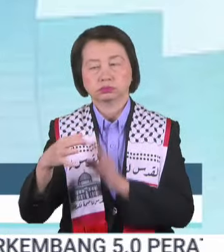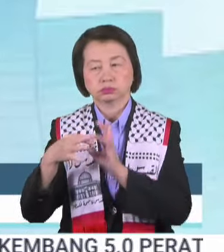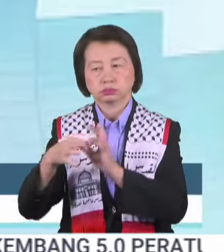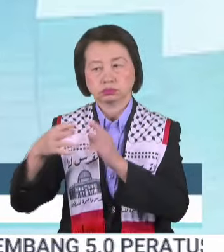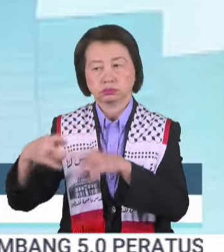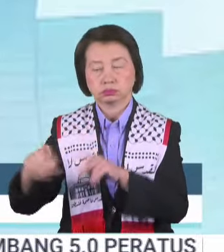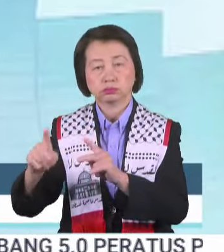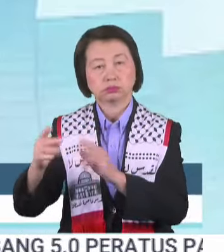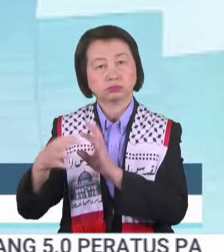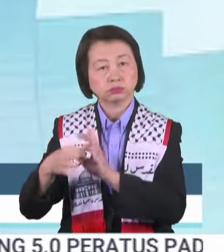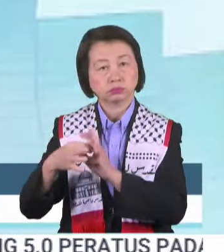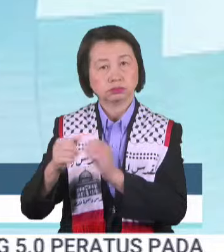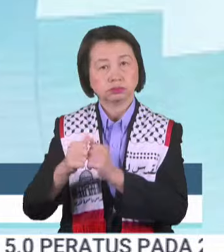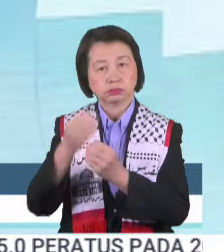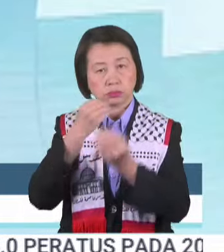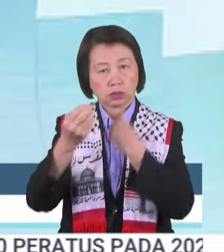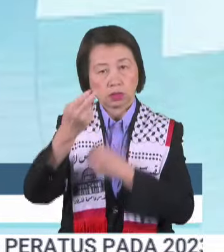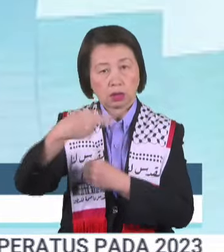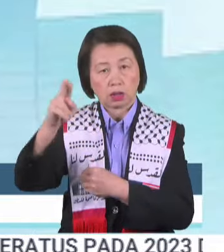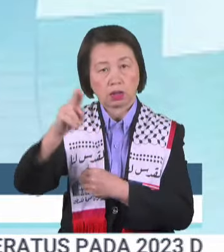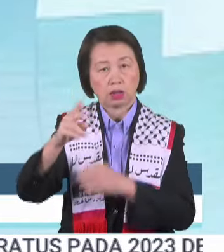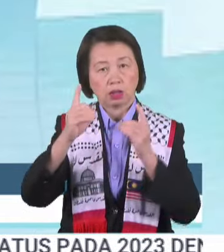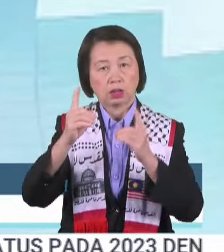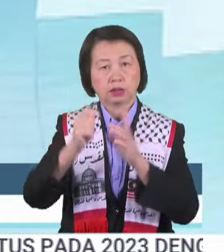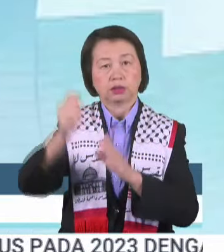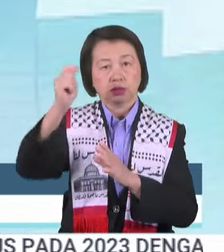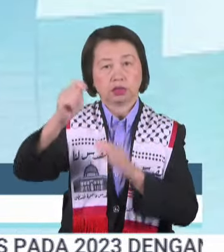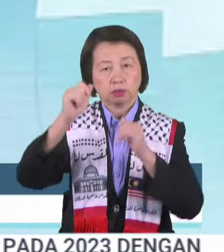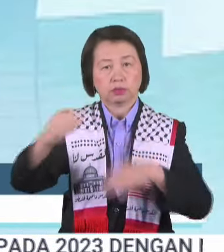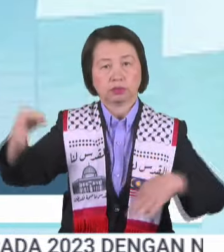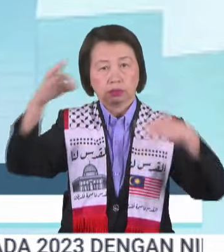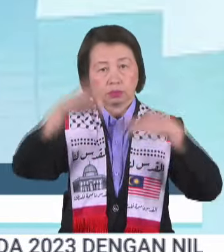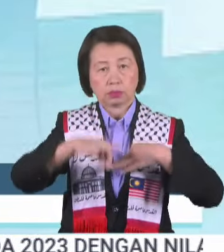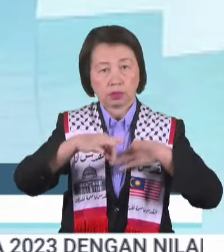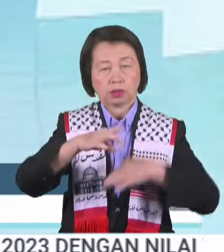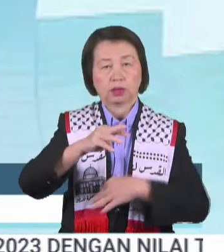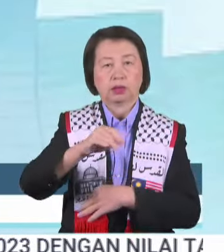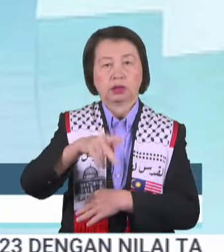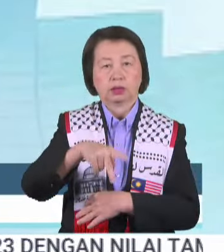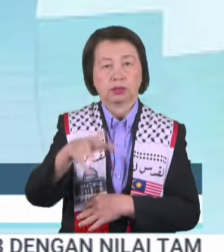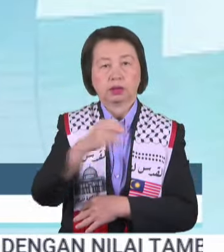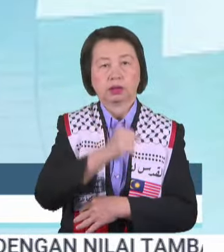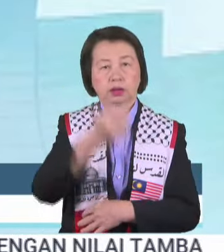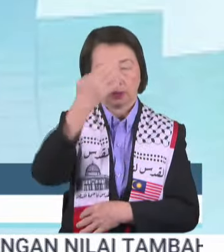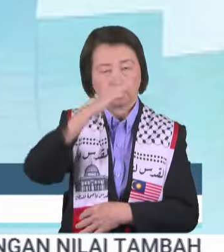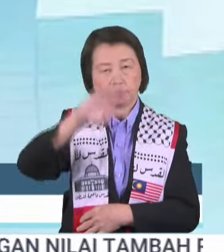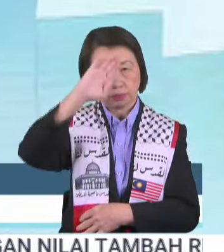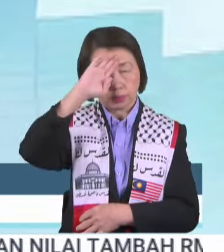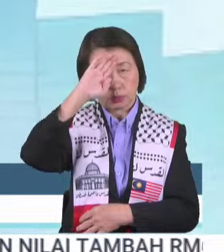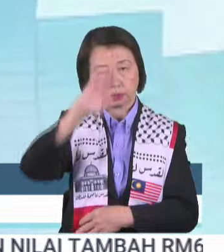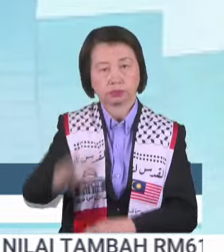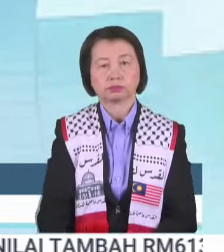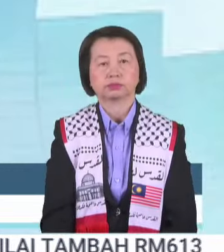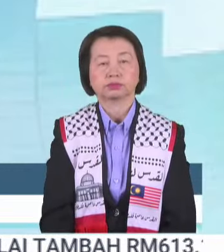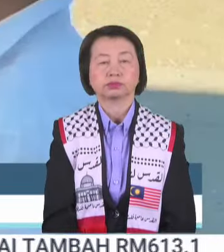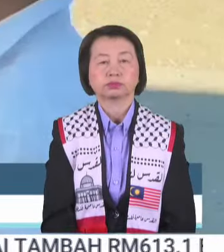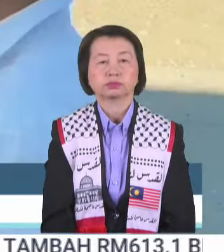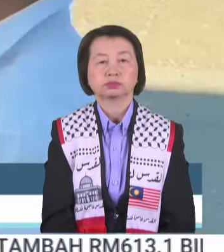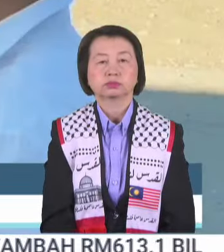khususnya dalam bidang makanan halal dan pendidikan tinggi yang boleh dimanfaat MAIPS dan negeri Perlis khususnya.